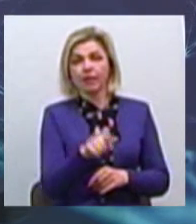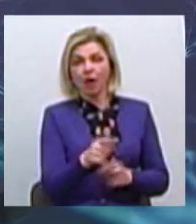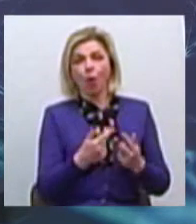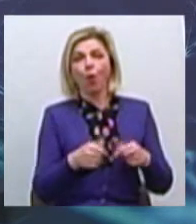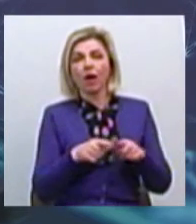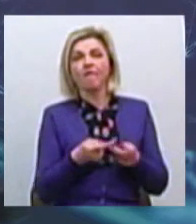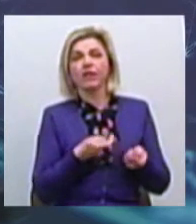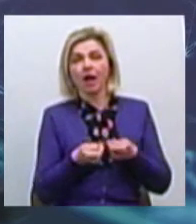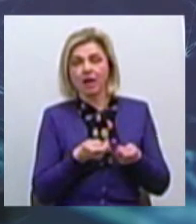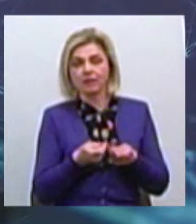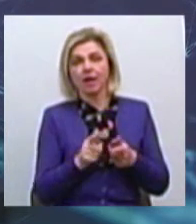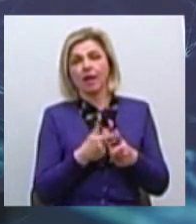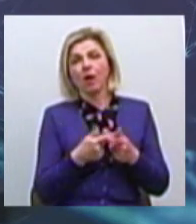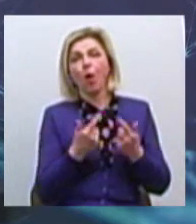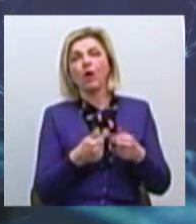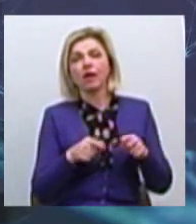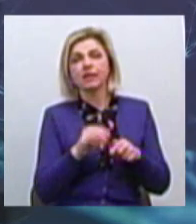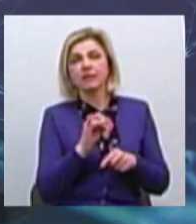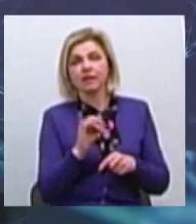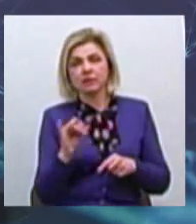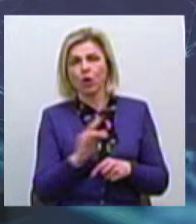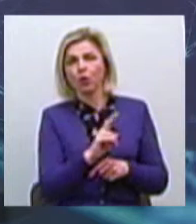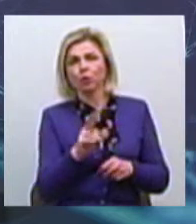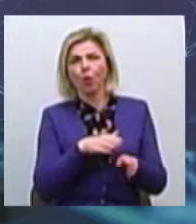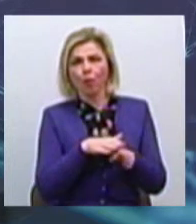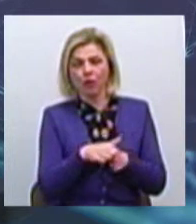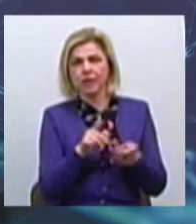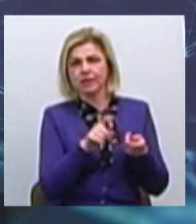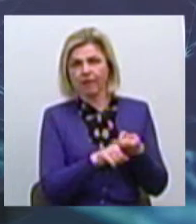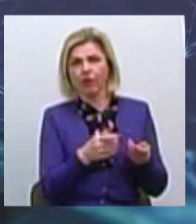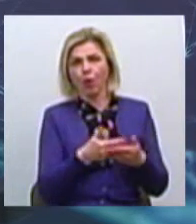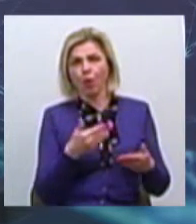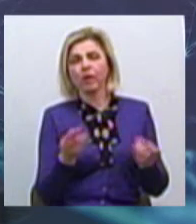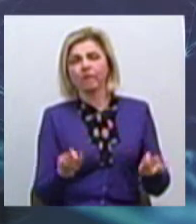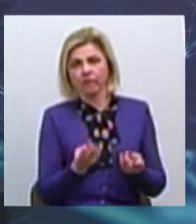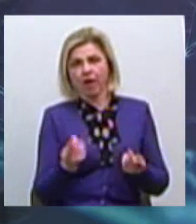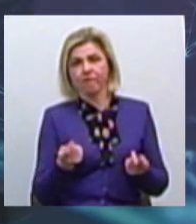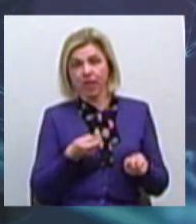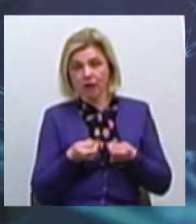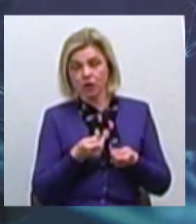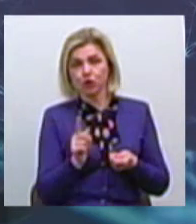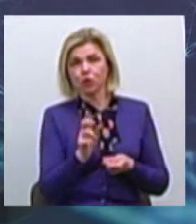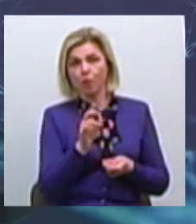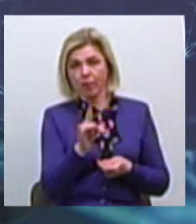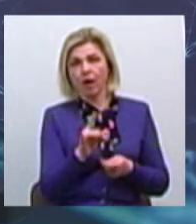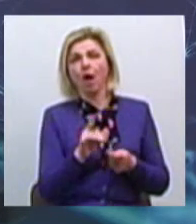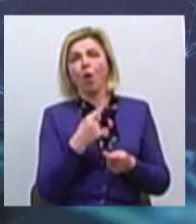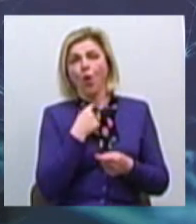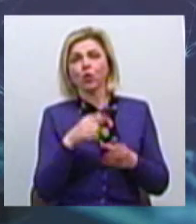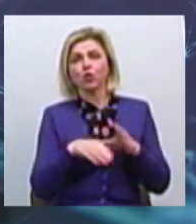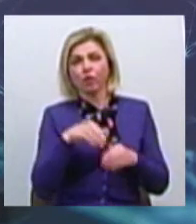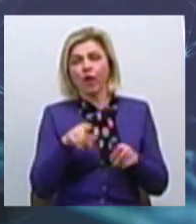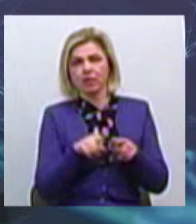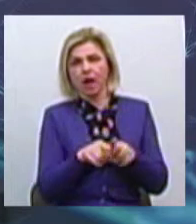власті, да, или організації, які повністю залежать від діючої влади, щоб вони голосували настільки свободно, плюс ще